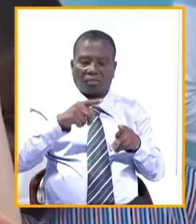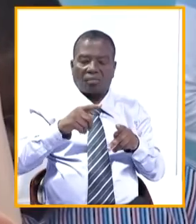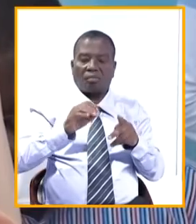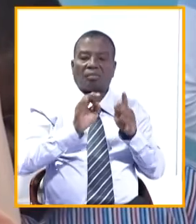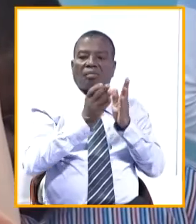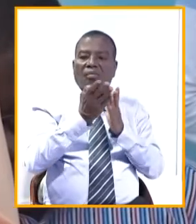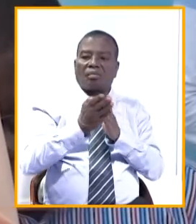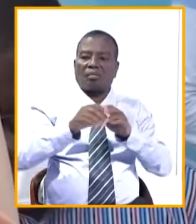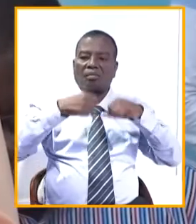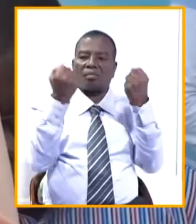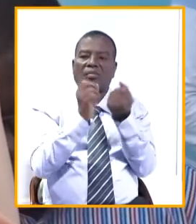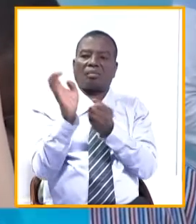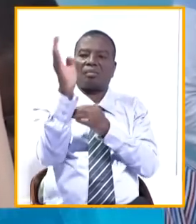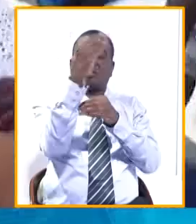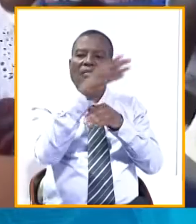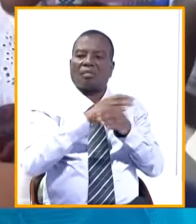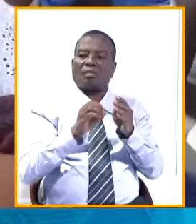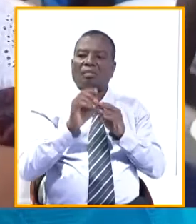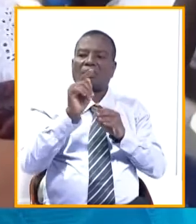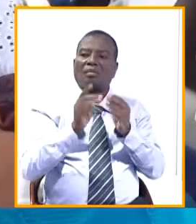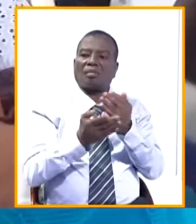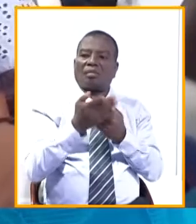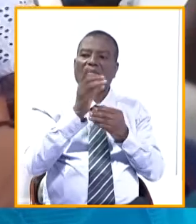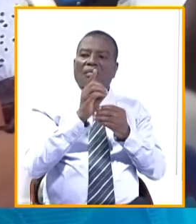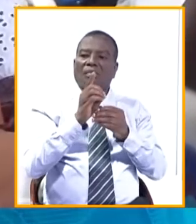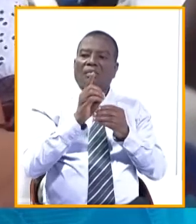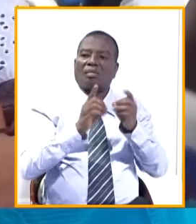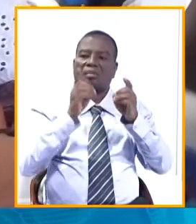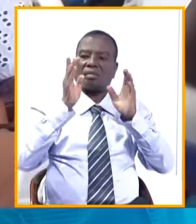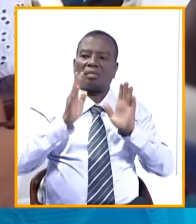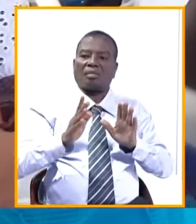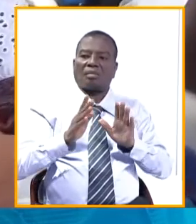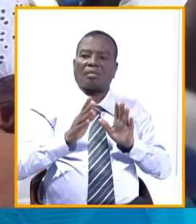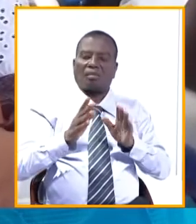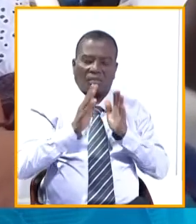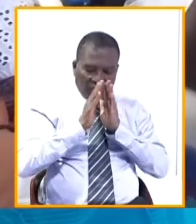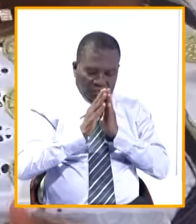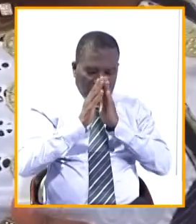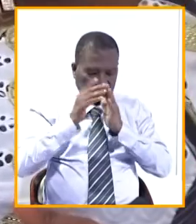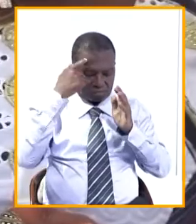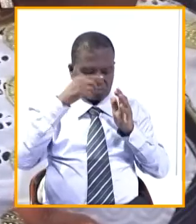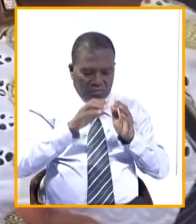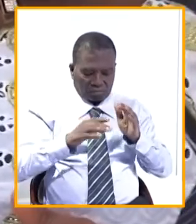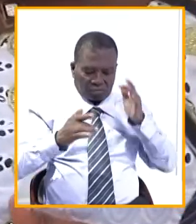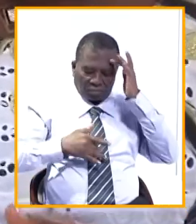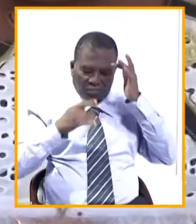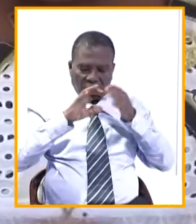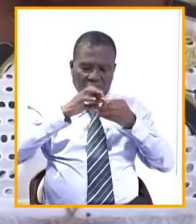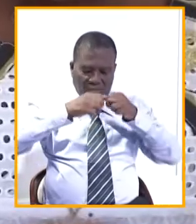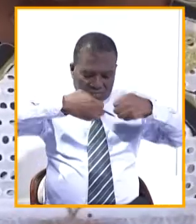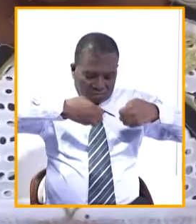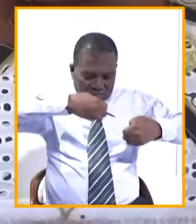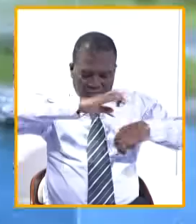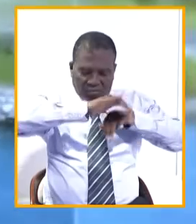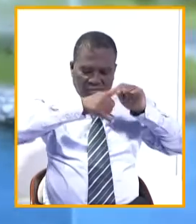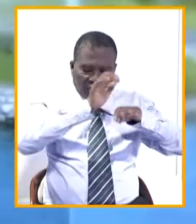restauration de l'église des Assemblées de Dieu de Tiassalé, dirigée par le pasteur Joseph Boka et ses fidèles, de prier pour les malades de la lèpre sur l'ensemble du territoire